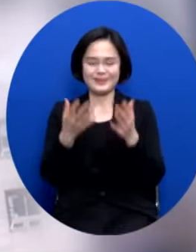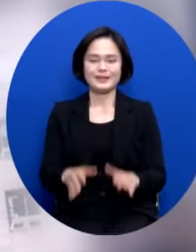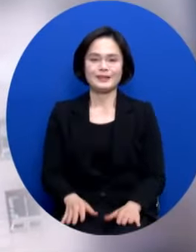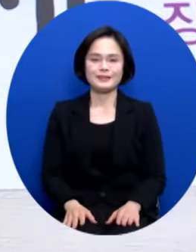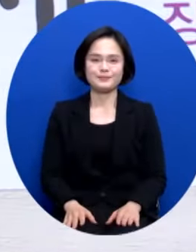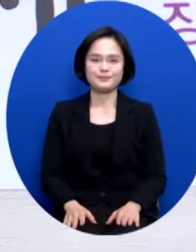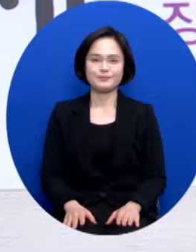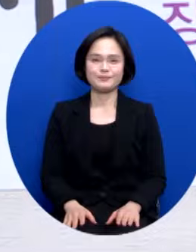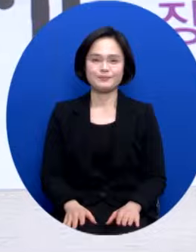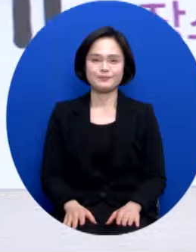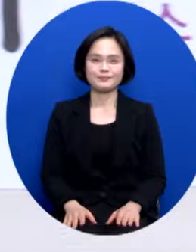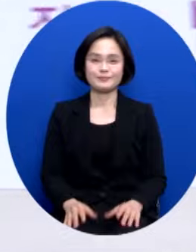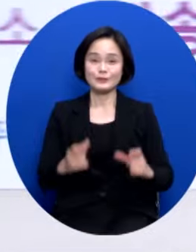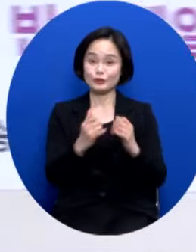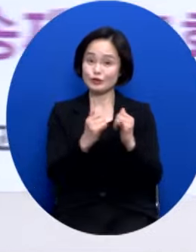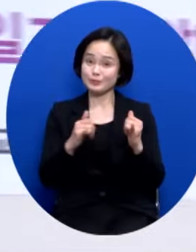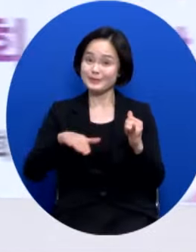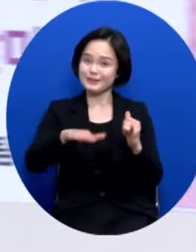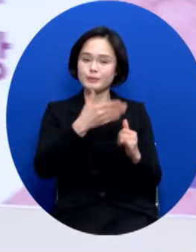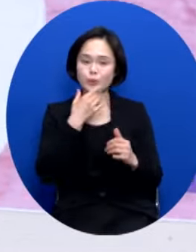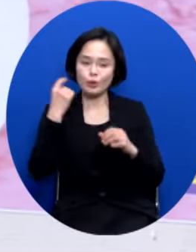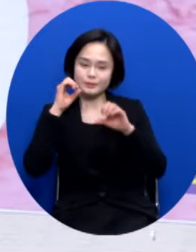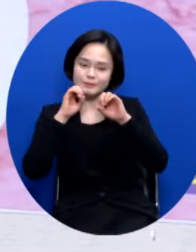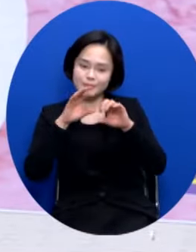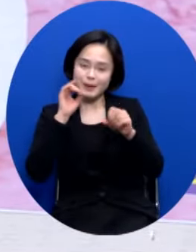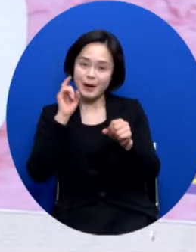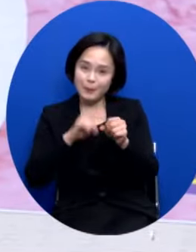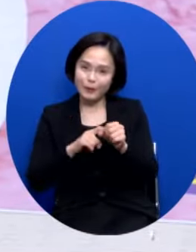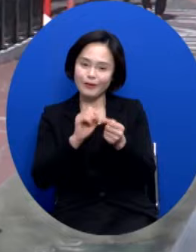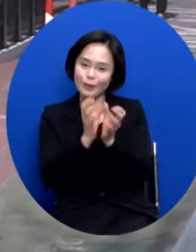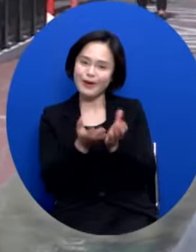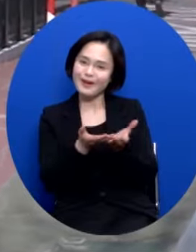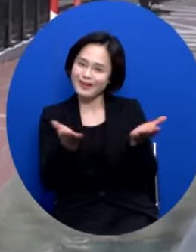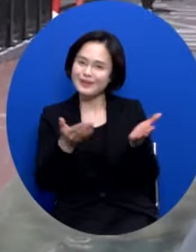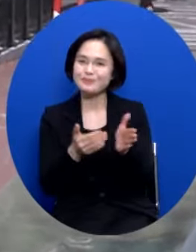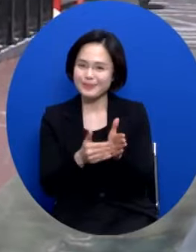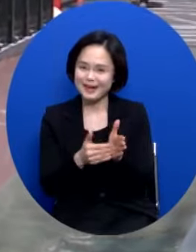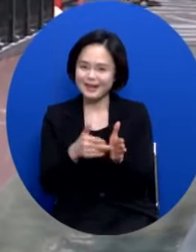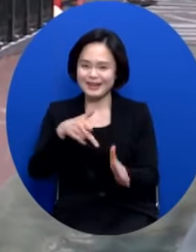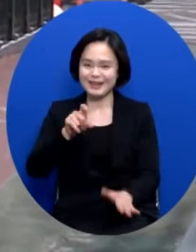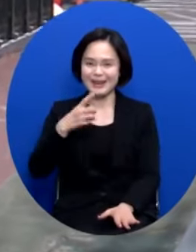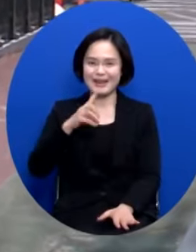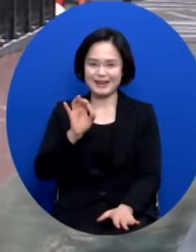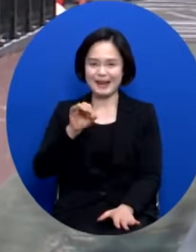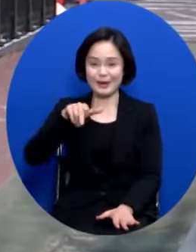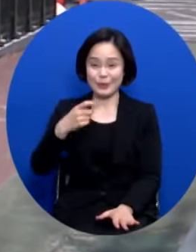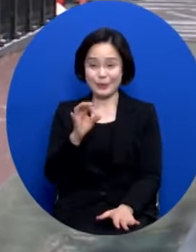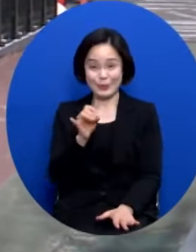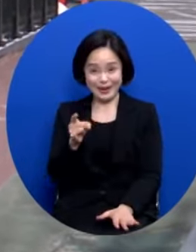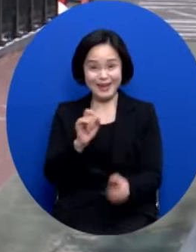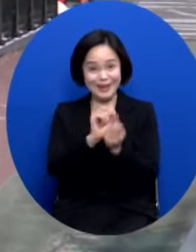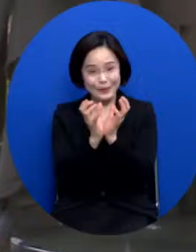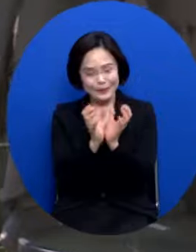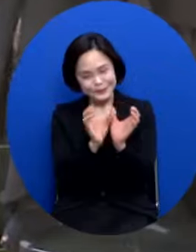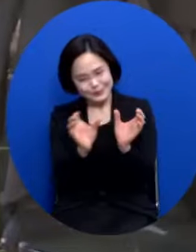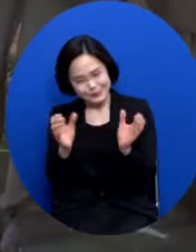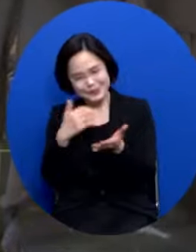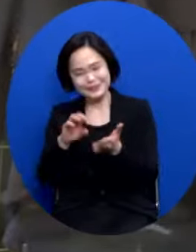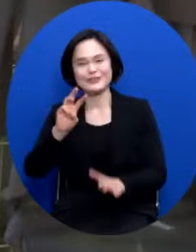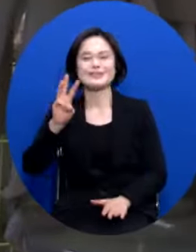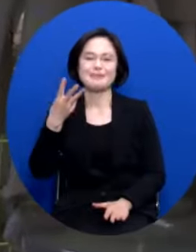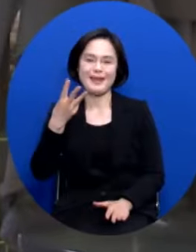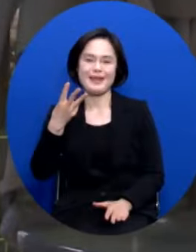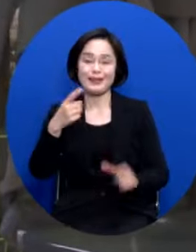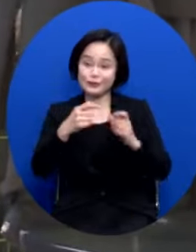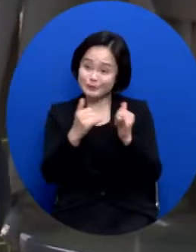이번 행사는 주민들에게 복음 전파를 위해 마련됐으며 화초 카랑코에 300포기를 준비해 교회 앞마당을 지나는